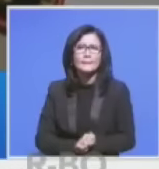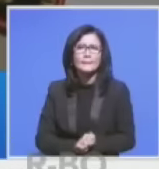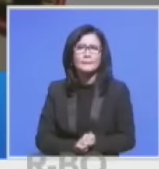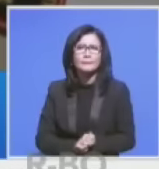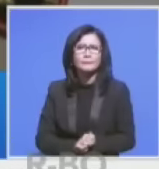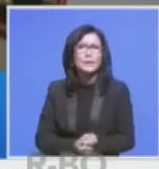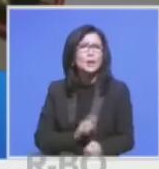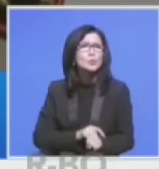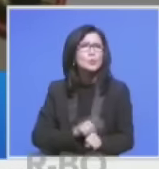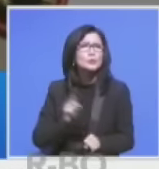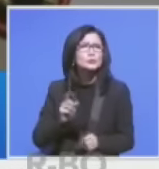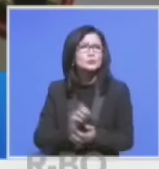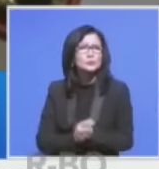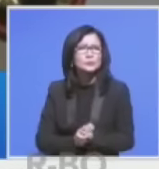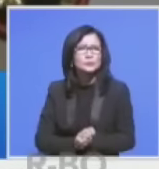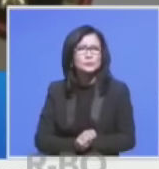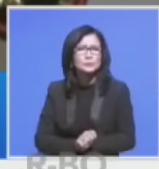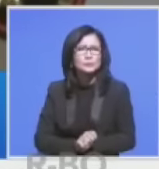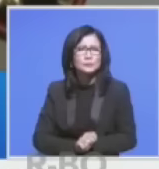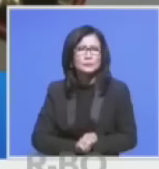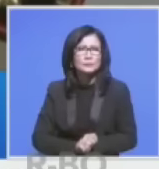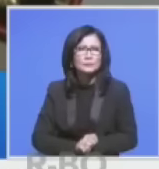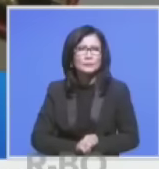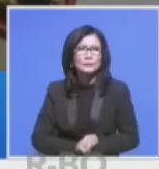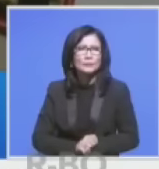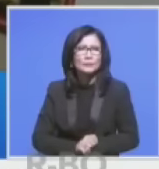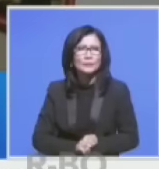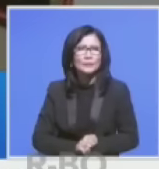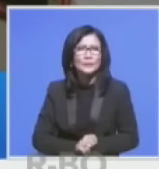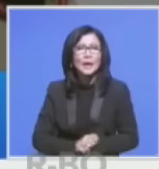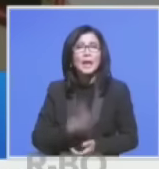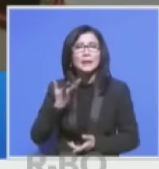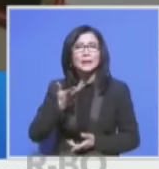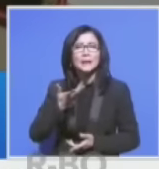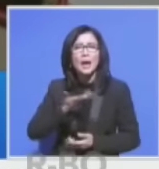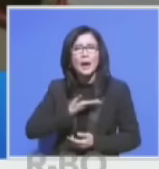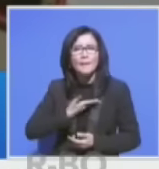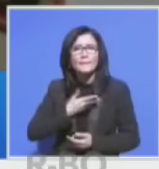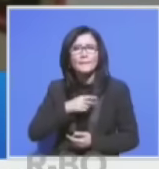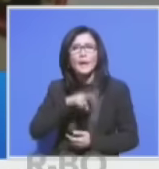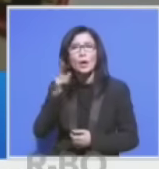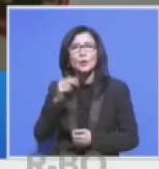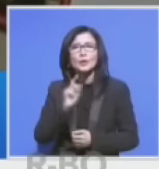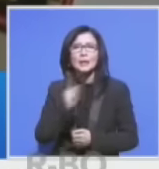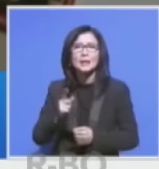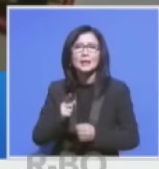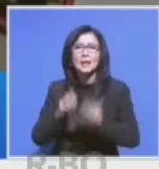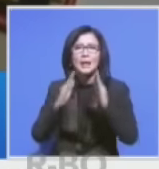Ketika itu si korban mau cari makan atau mau ke warung.